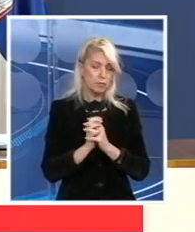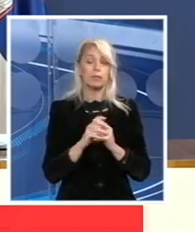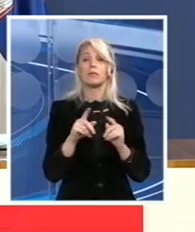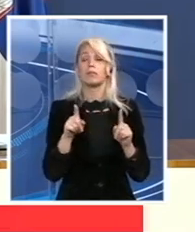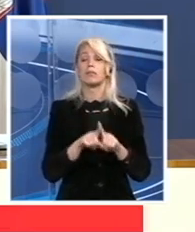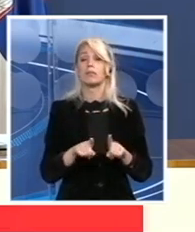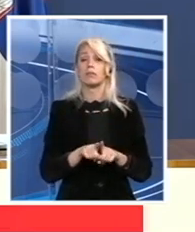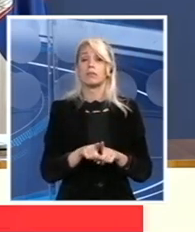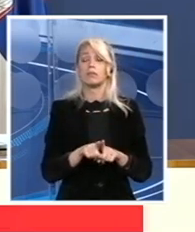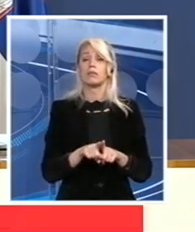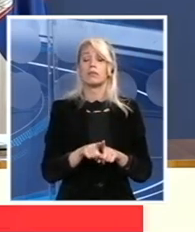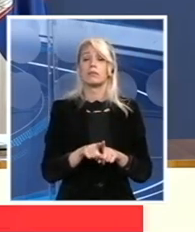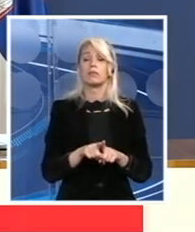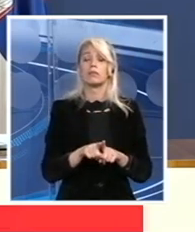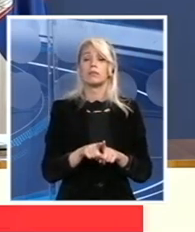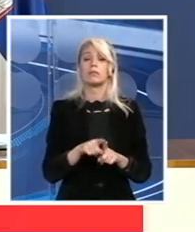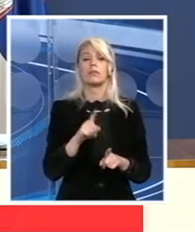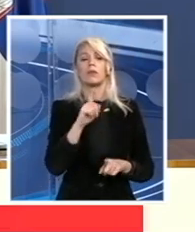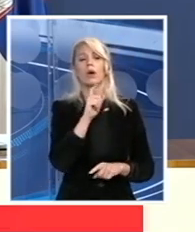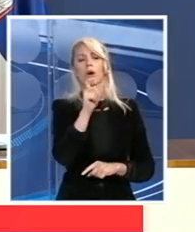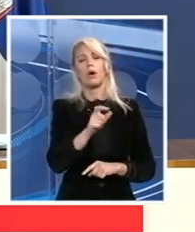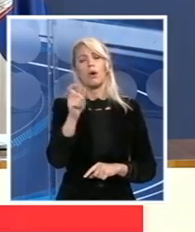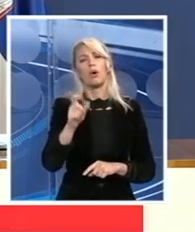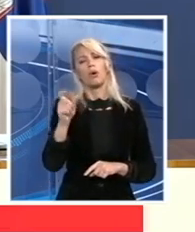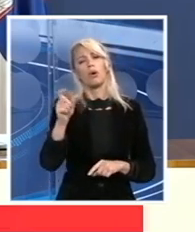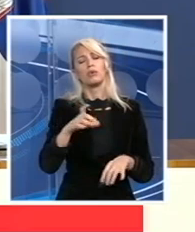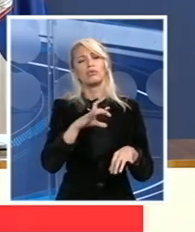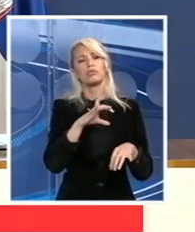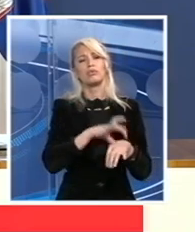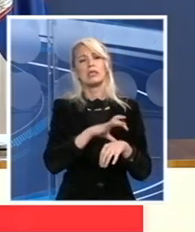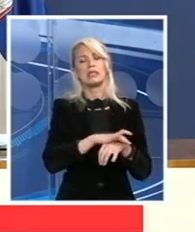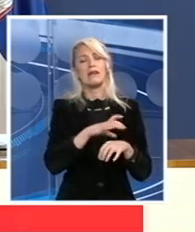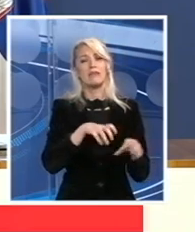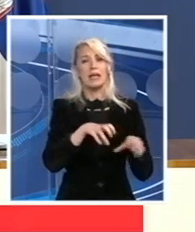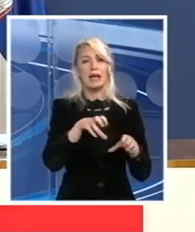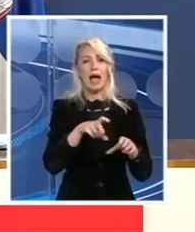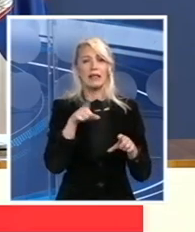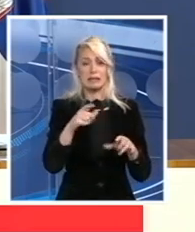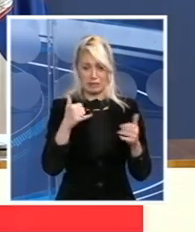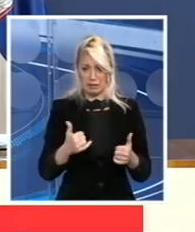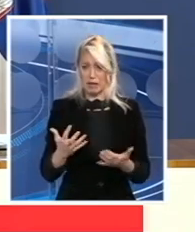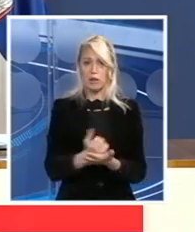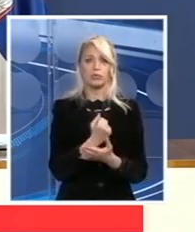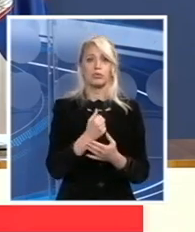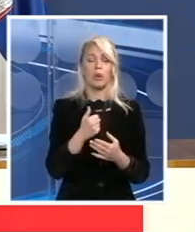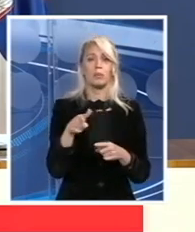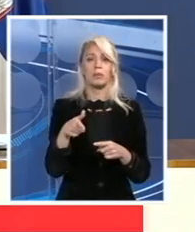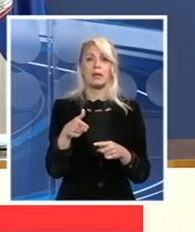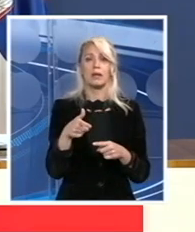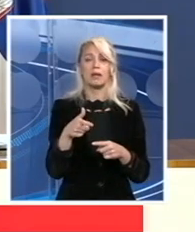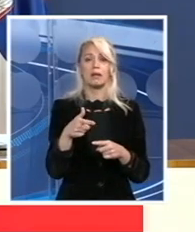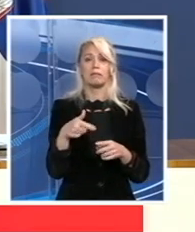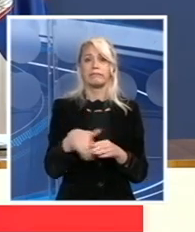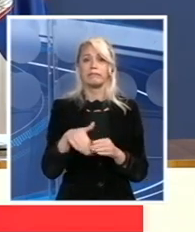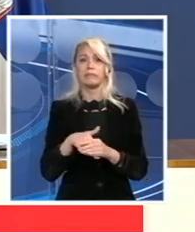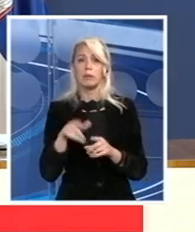takođe, ko su zdravstveni radnici koji su dobili posao u vreme krize? Dakle, da li su to ljudi sa biroa ili oni koji su već bili u sistemu? I